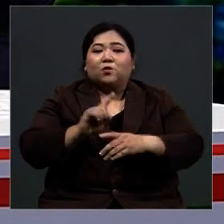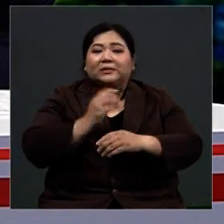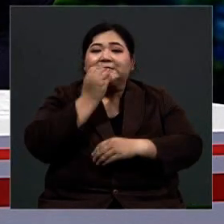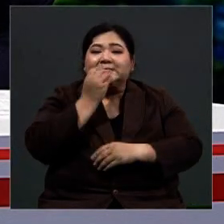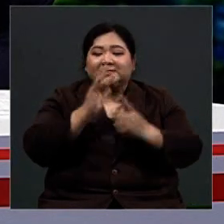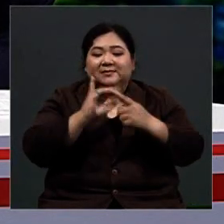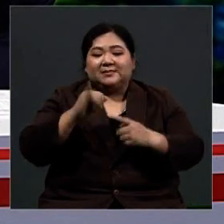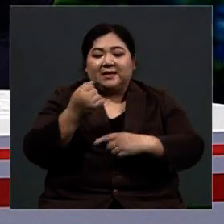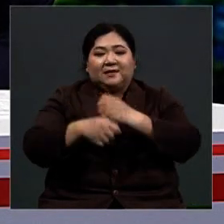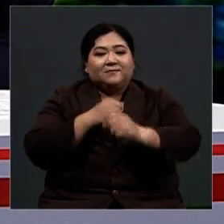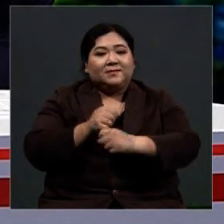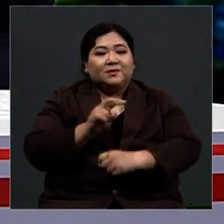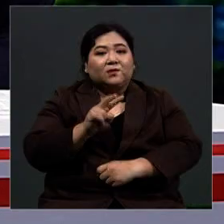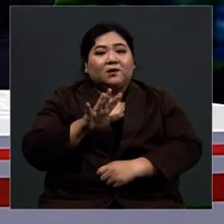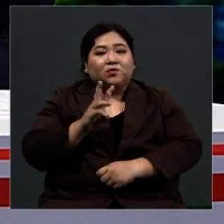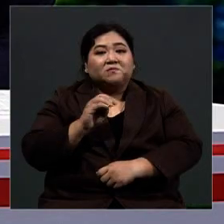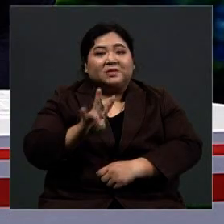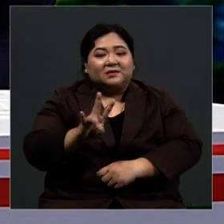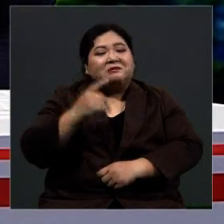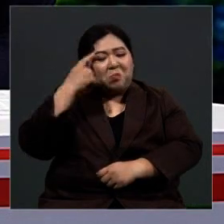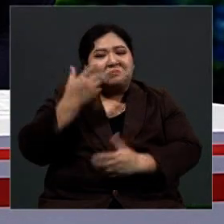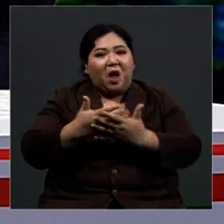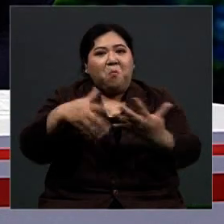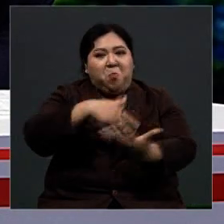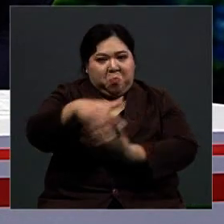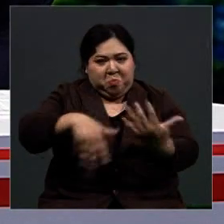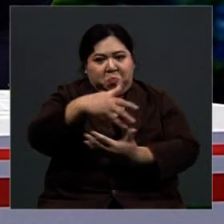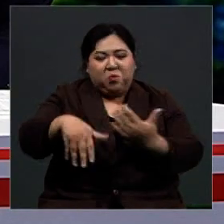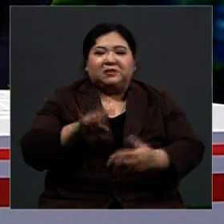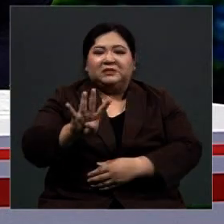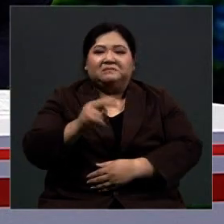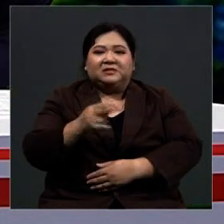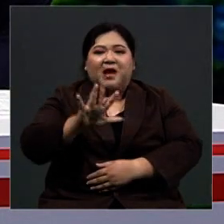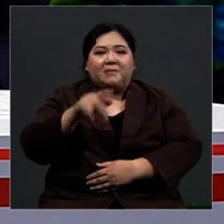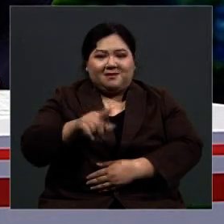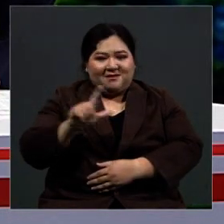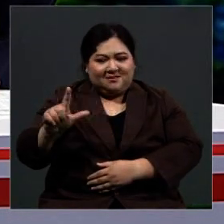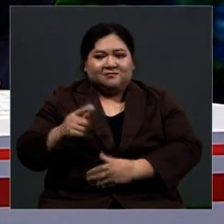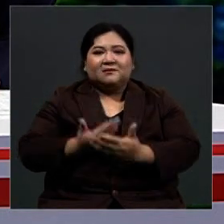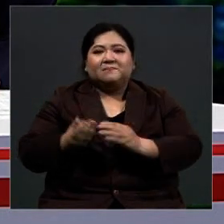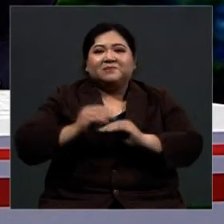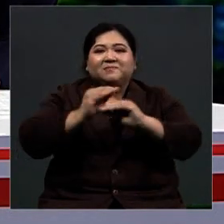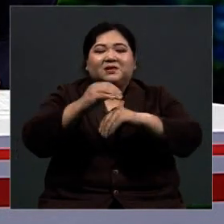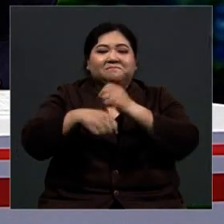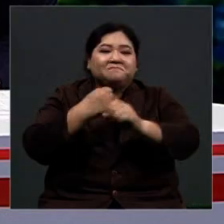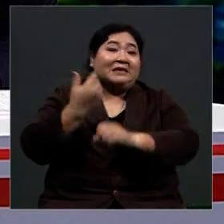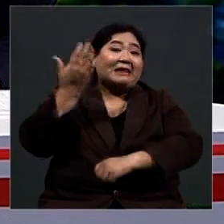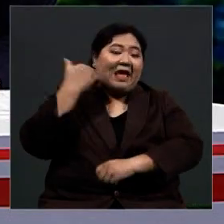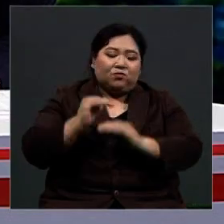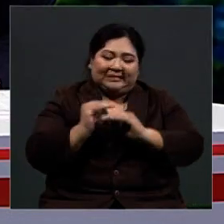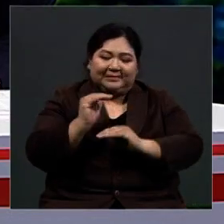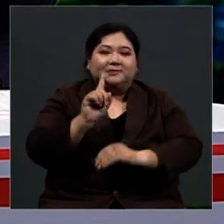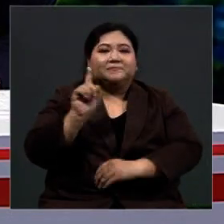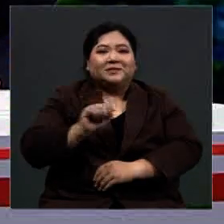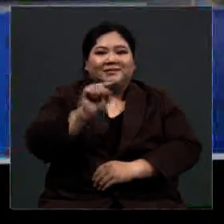ปี2567นะคะก็คาดว่าจะมีเงินสะพัดมากกว่า45,000ล้านบาทเพิ่มสูงขึ้นจากปีก่อน 1%